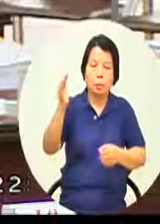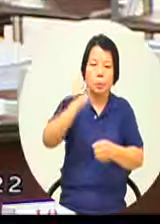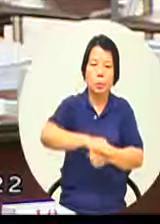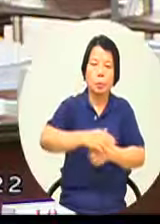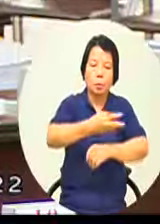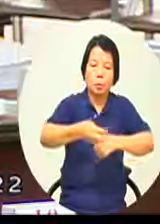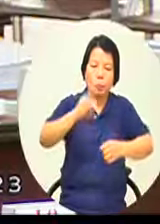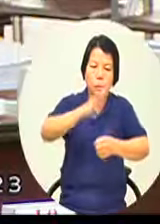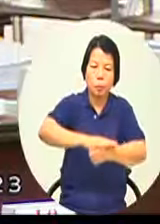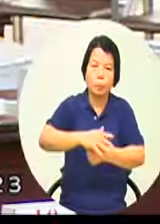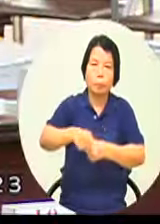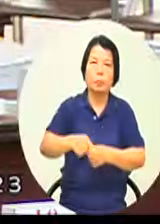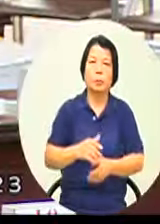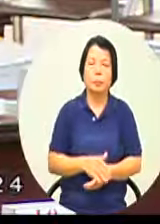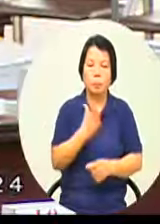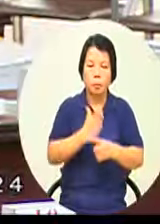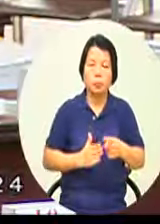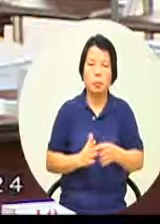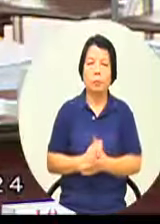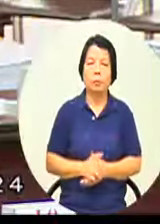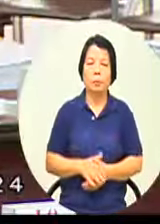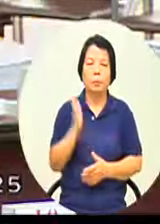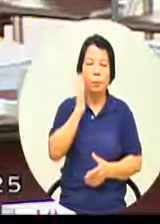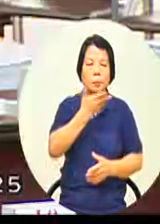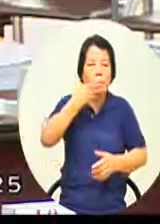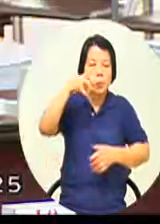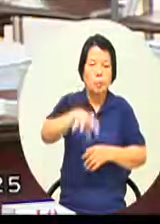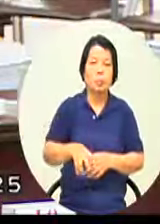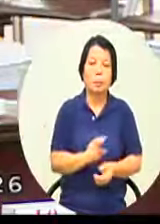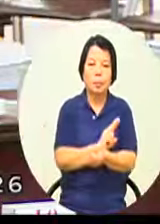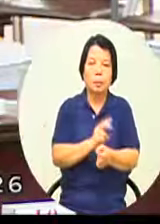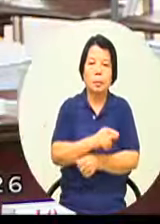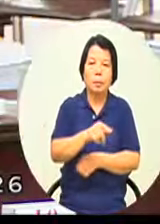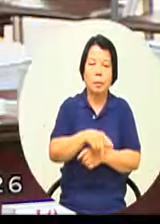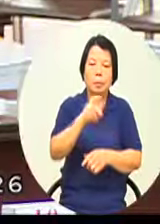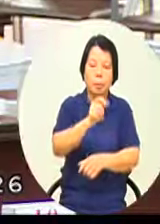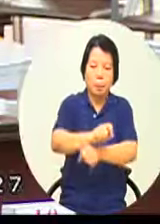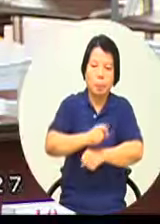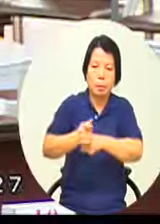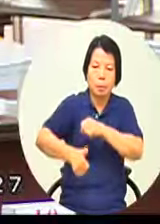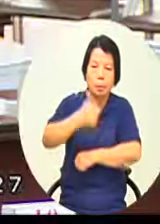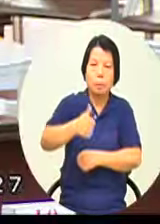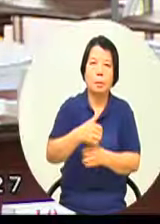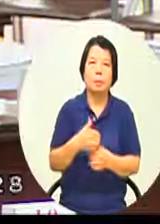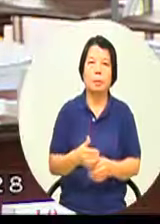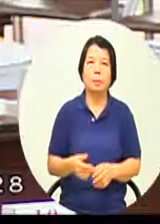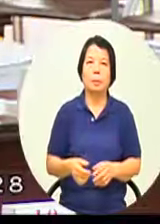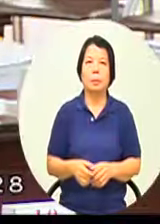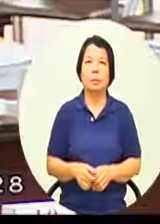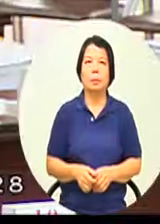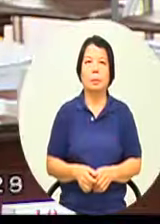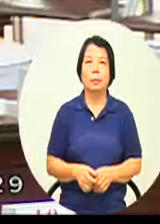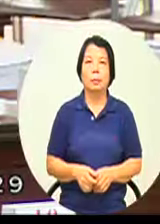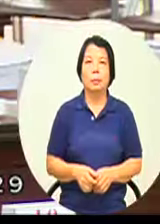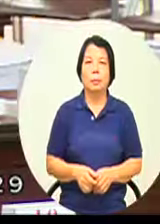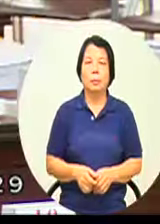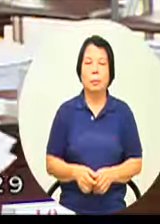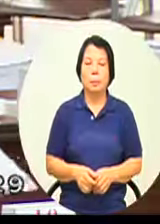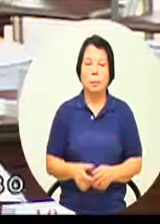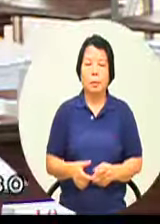是咱的这个水利局的，咱的林科长的，点点吼，啊，加